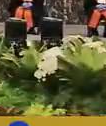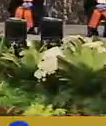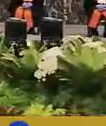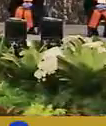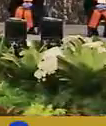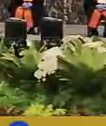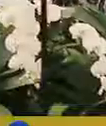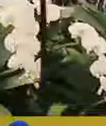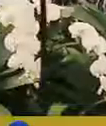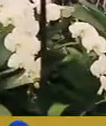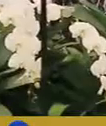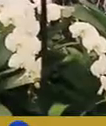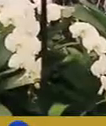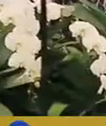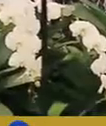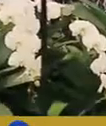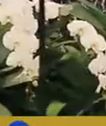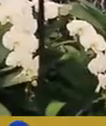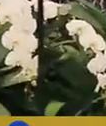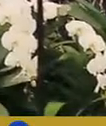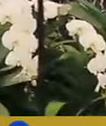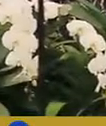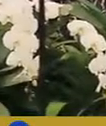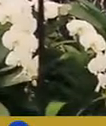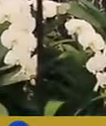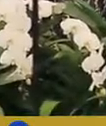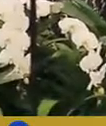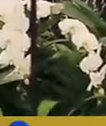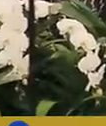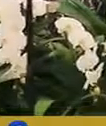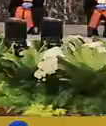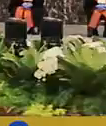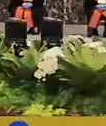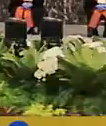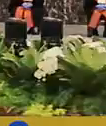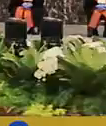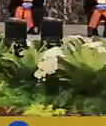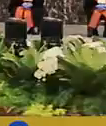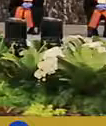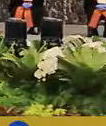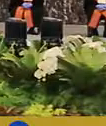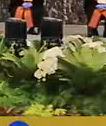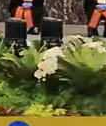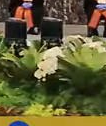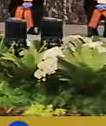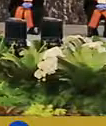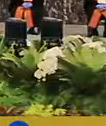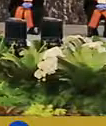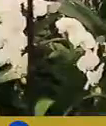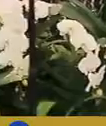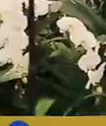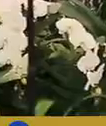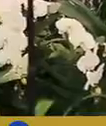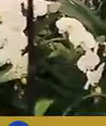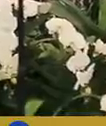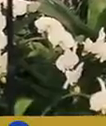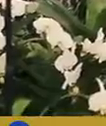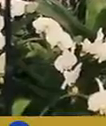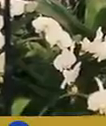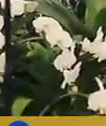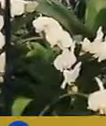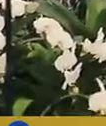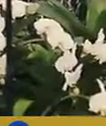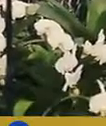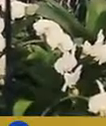Republik Indonesia, Profesor Dr. H.M. Syarifuddin SH.MH, dalam pidatonya menyampaikan tujuan utama dibangunnya